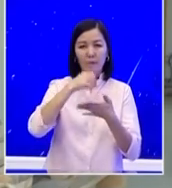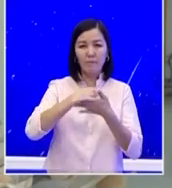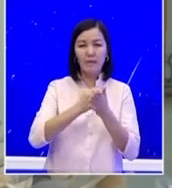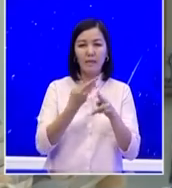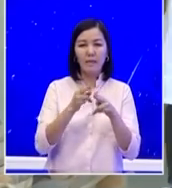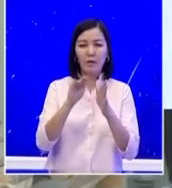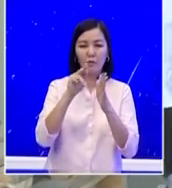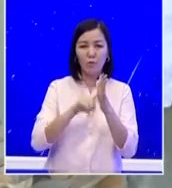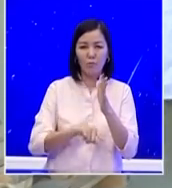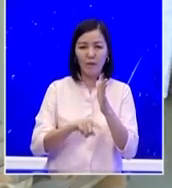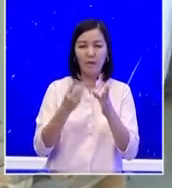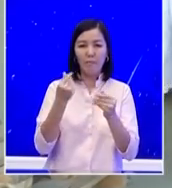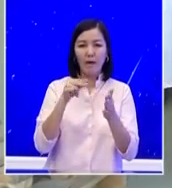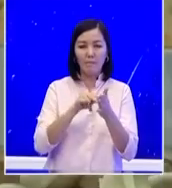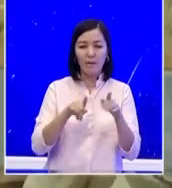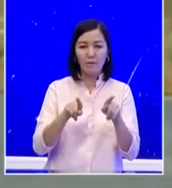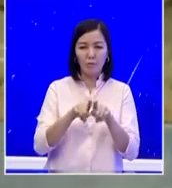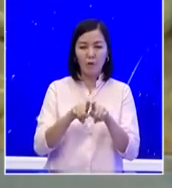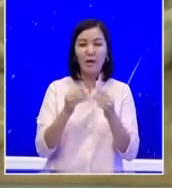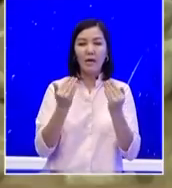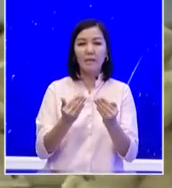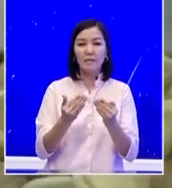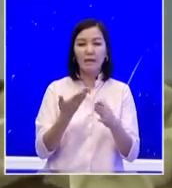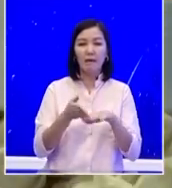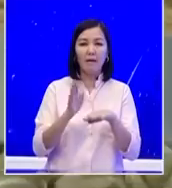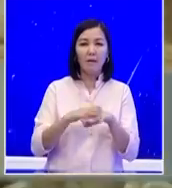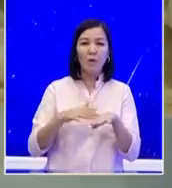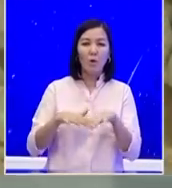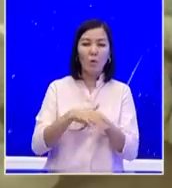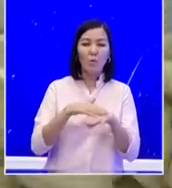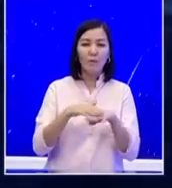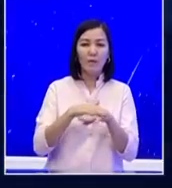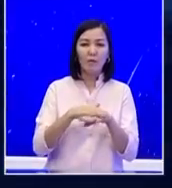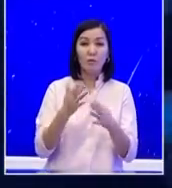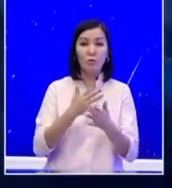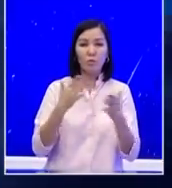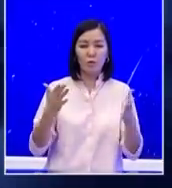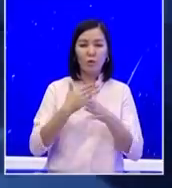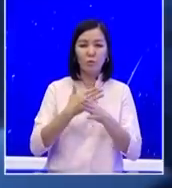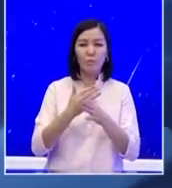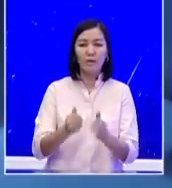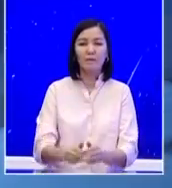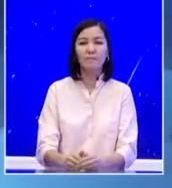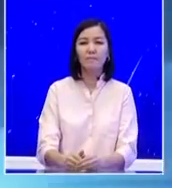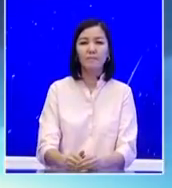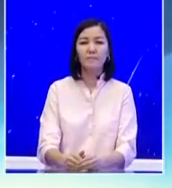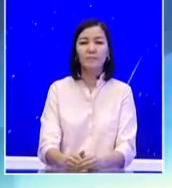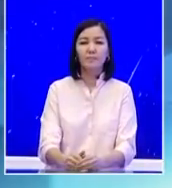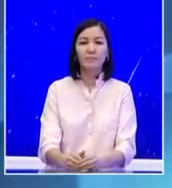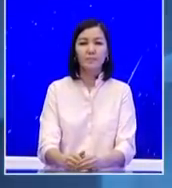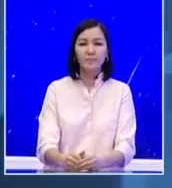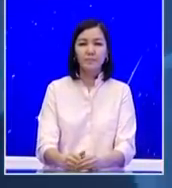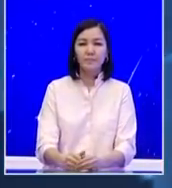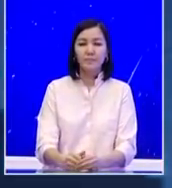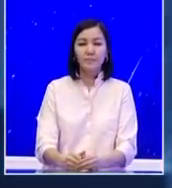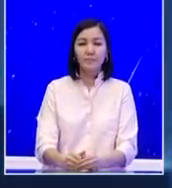төменгі деңгейден дәрзан. Бұл қазіргідей қиын кезеңде облыс халқы үшін айтарлықтай көмек. Жазира Исаева, Айнұр Мейірханова, Ержан Дүйсен,